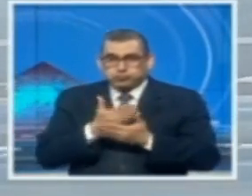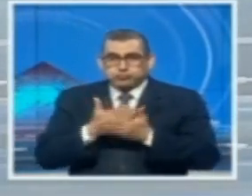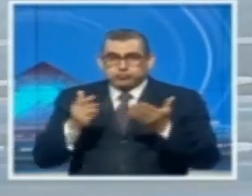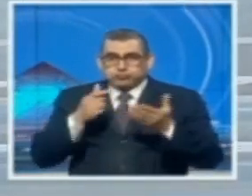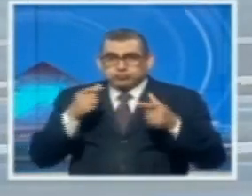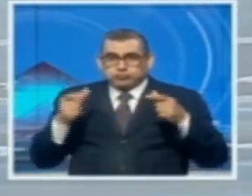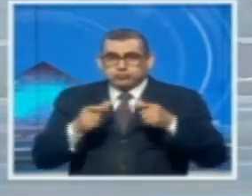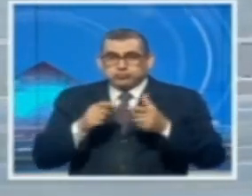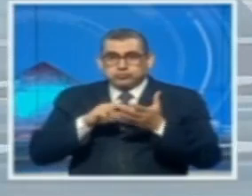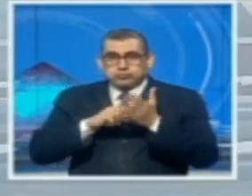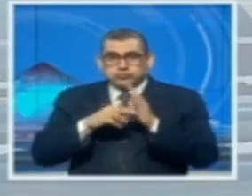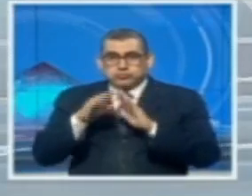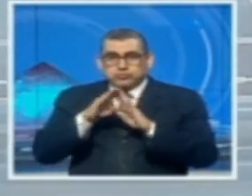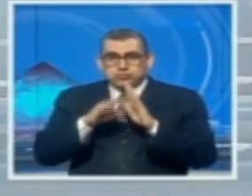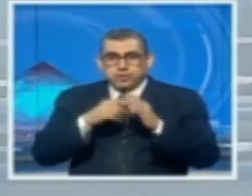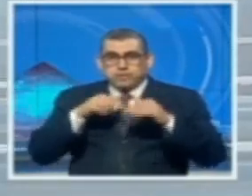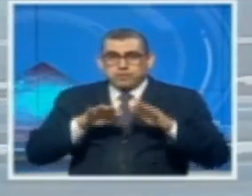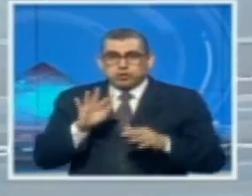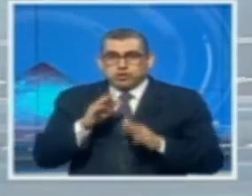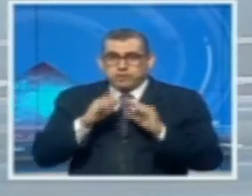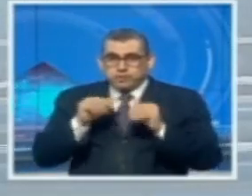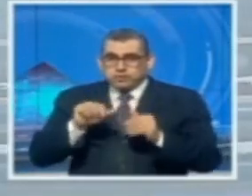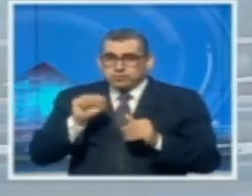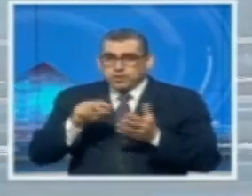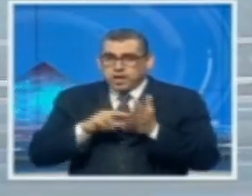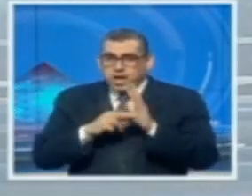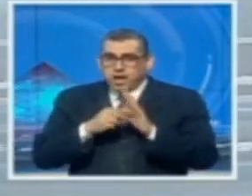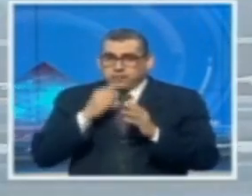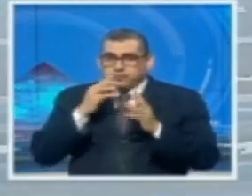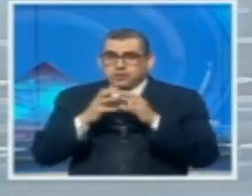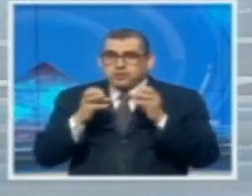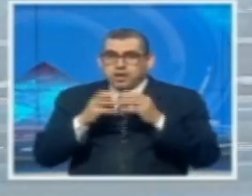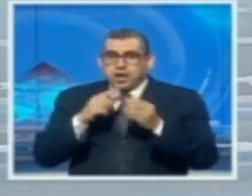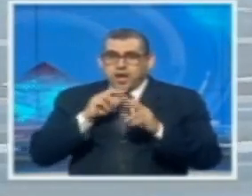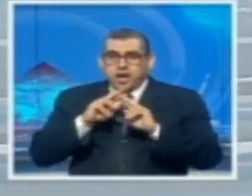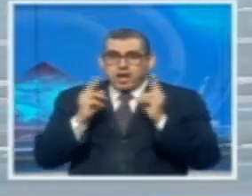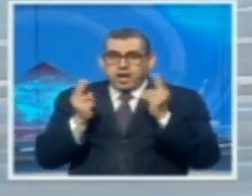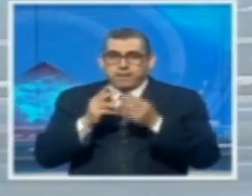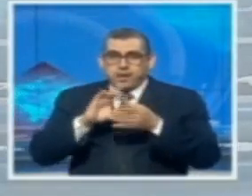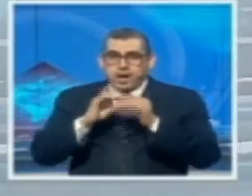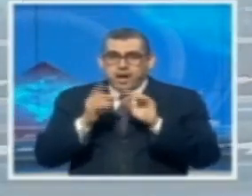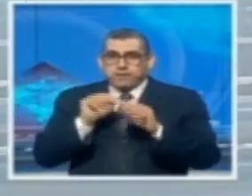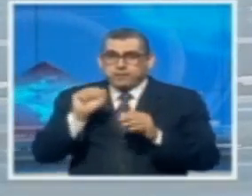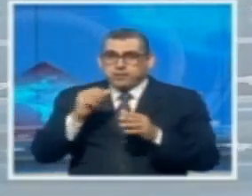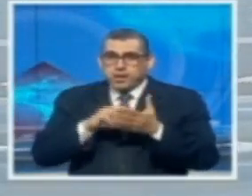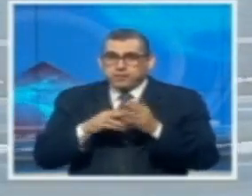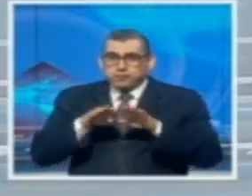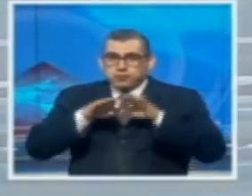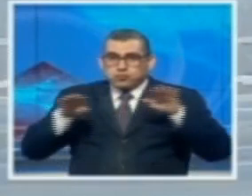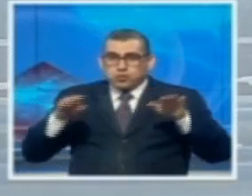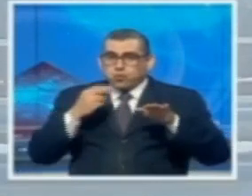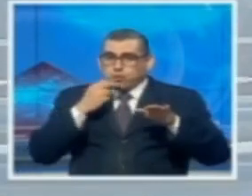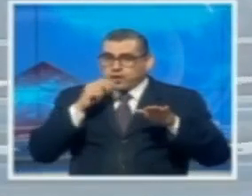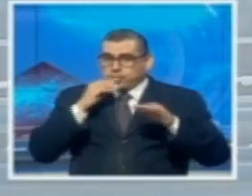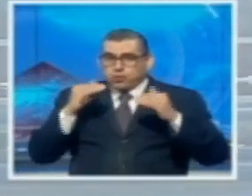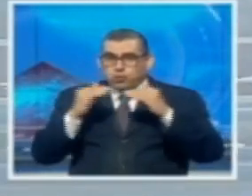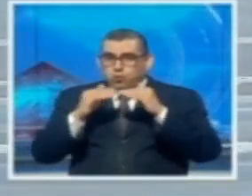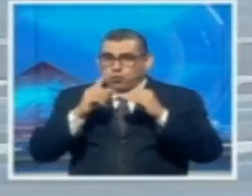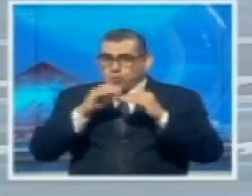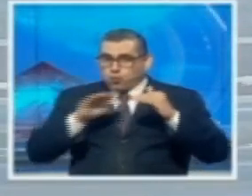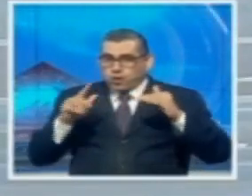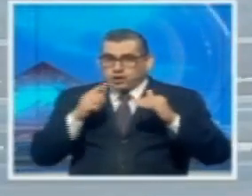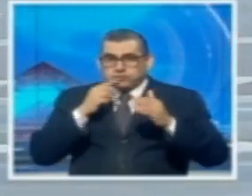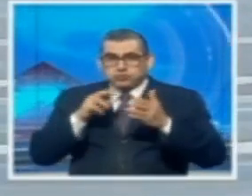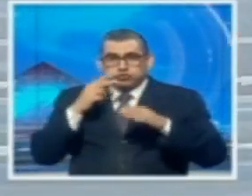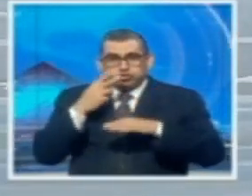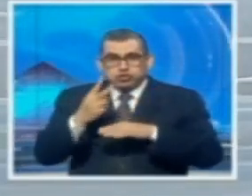الاجتماعات كلمة البرلمان المصري بشأن موضوع المناقشة العامة للجمعية حول المساواة بين الرجال والنساء، كما